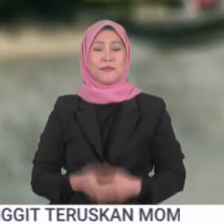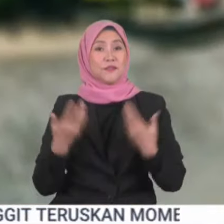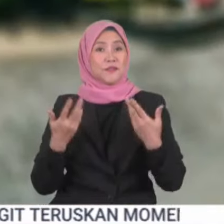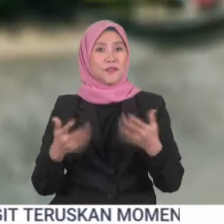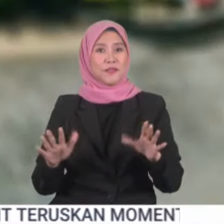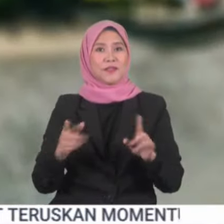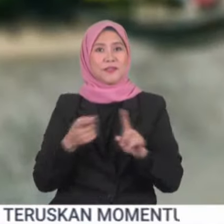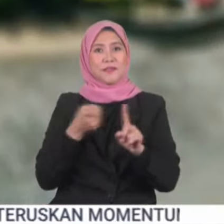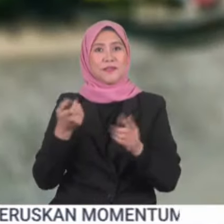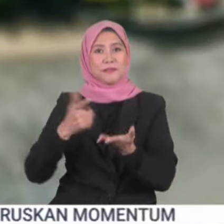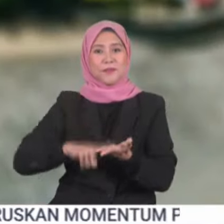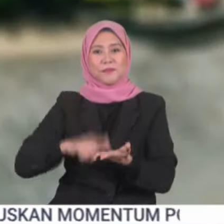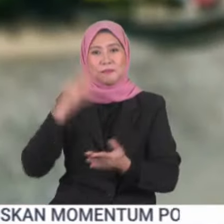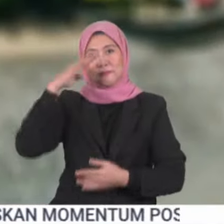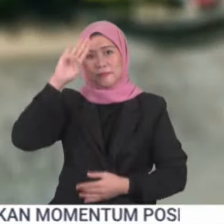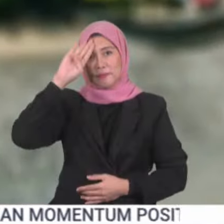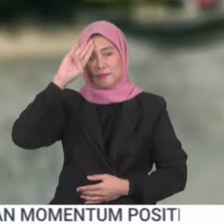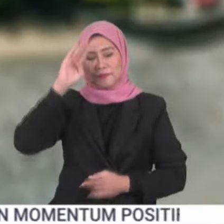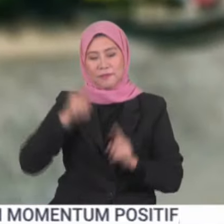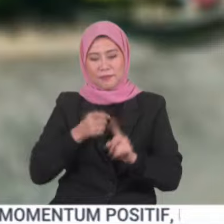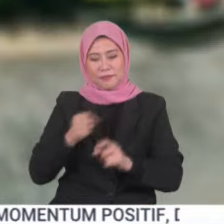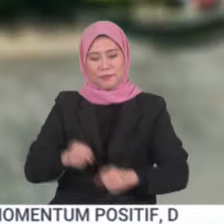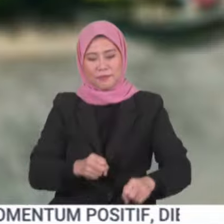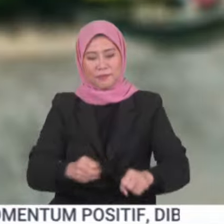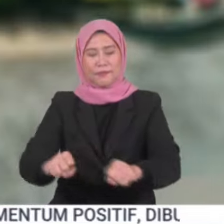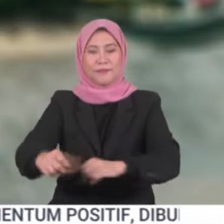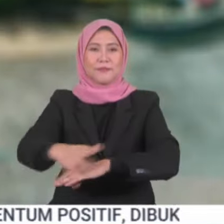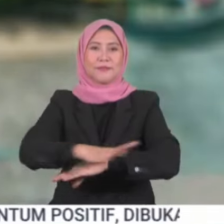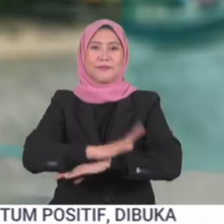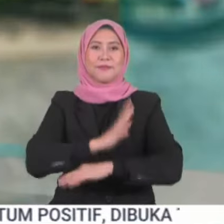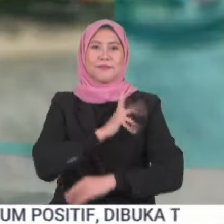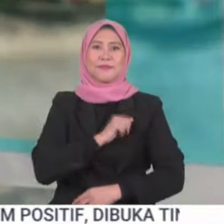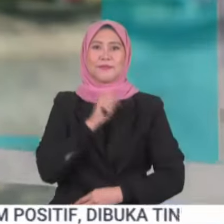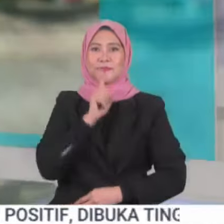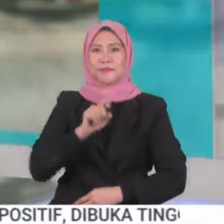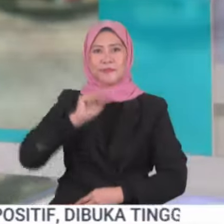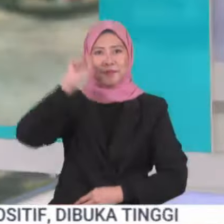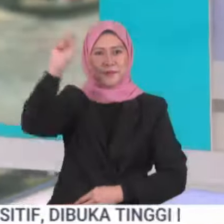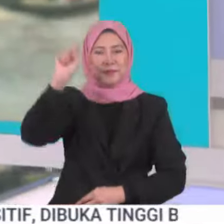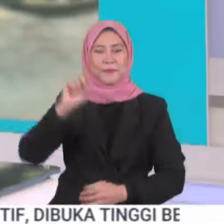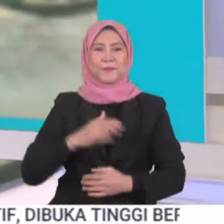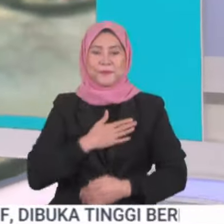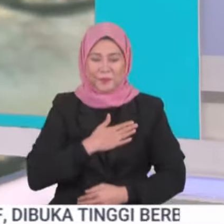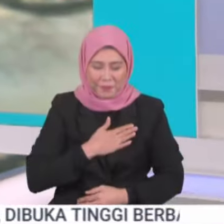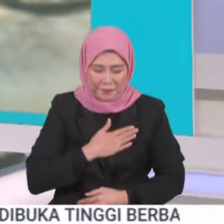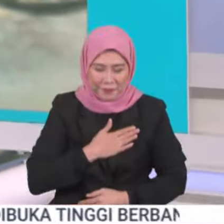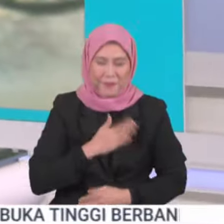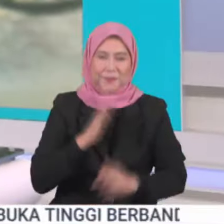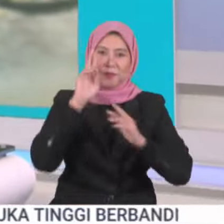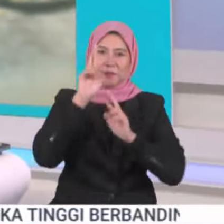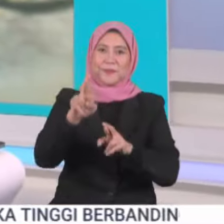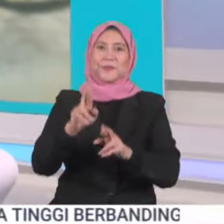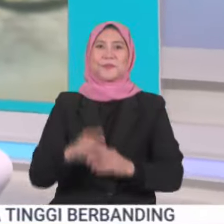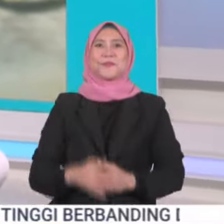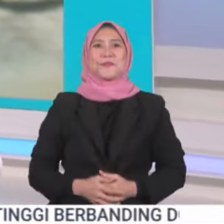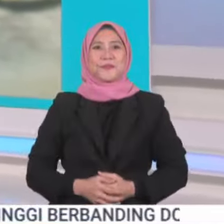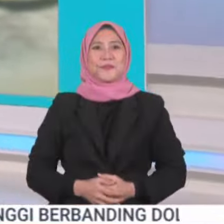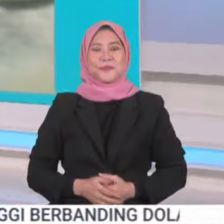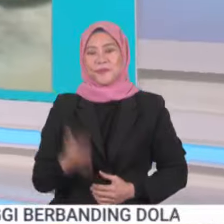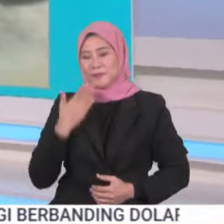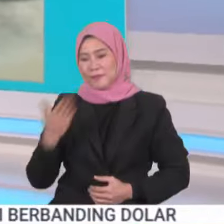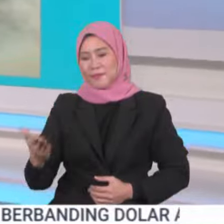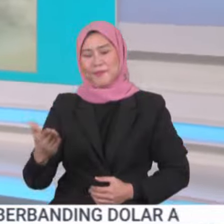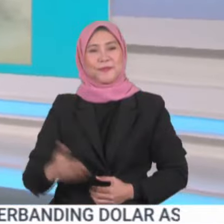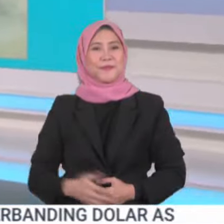Setakat ini saja perkembangan dari Perlis, dari sungai hingga ke segara. Palestin pasti merdeka. Salam hormat. Baik, terima